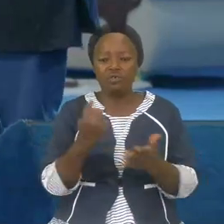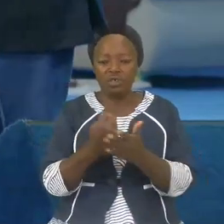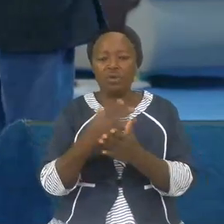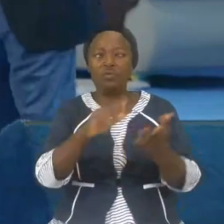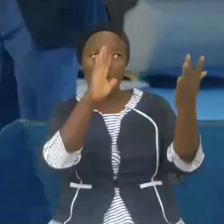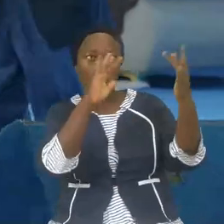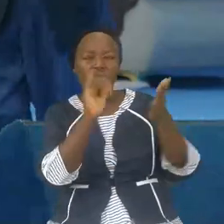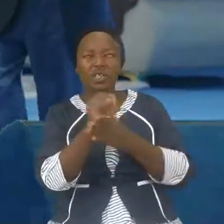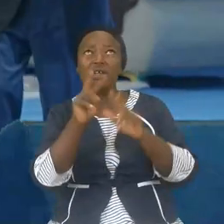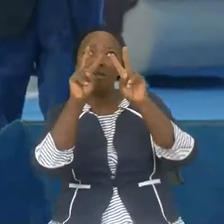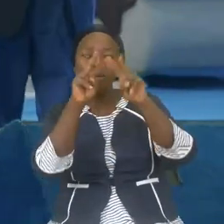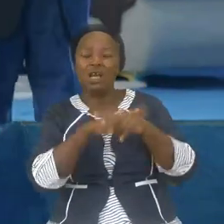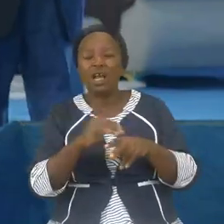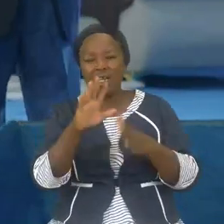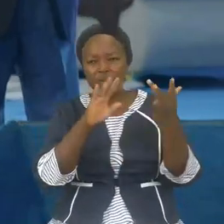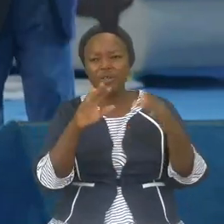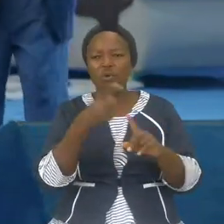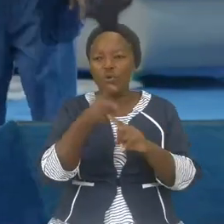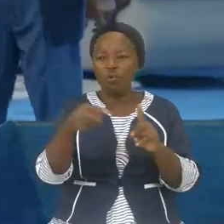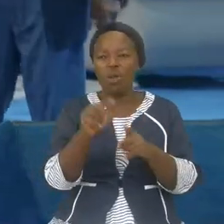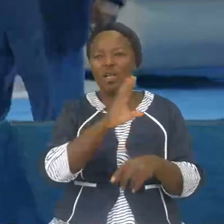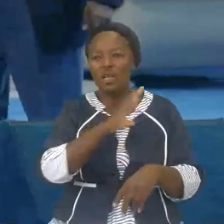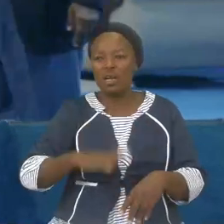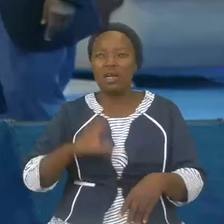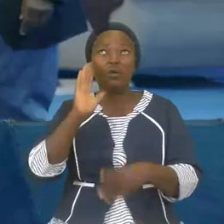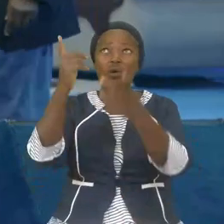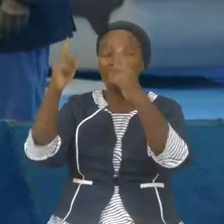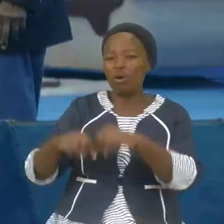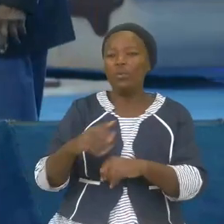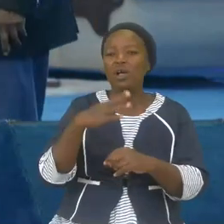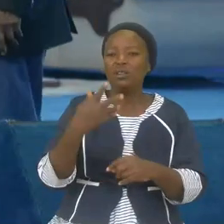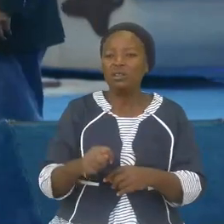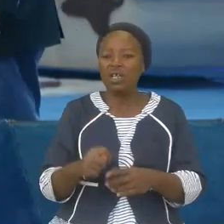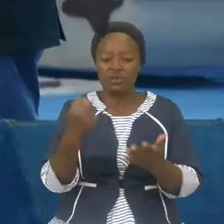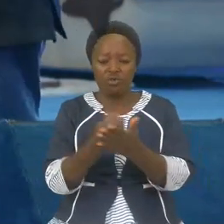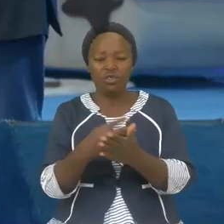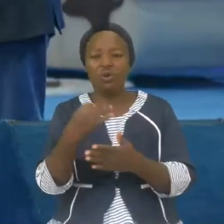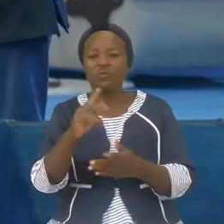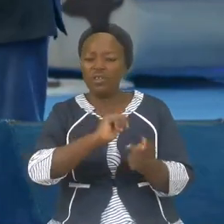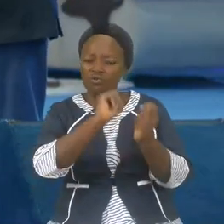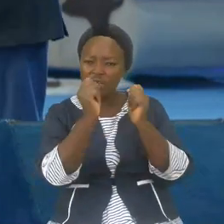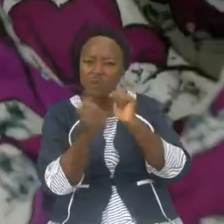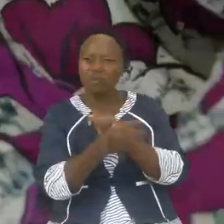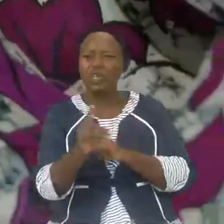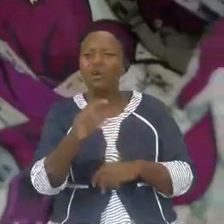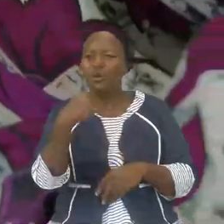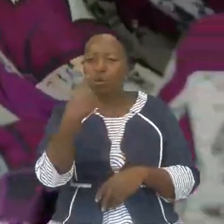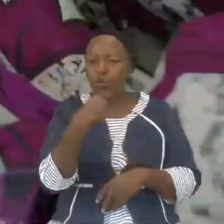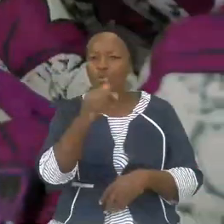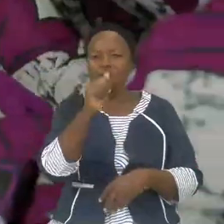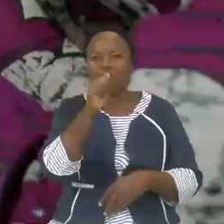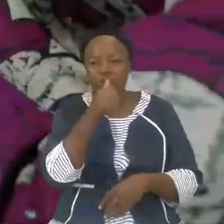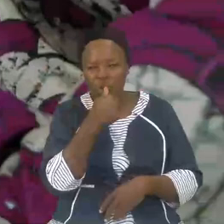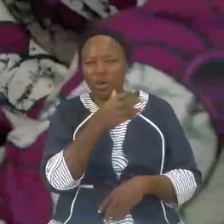de l'espérance qu'il attend lorsque Christ viendra, le trésor du transformé